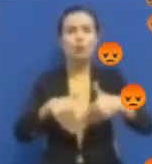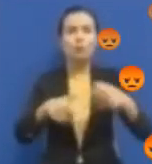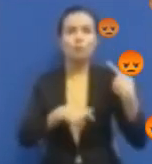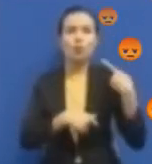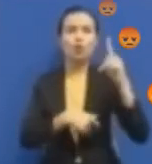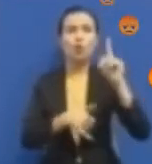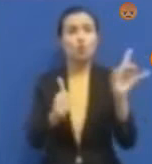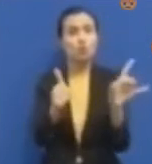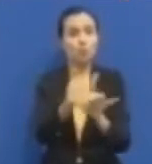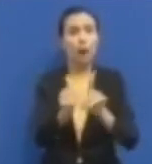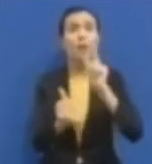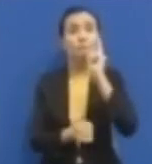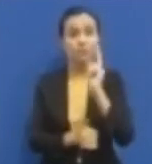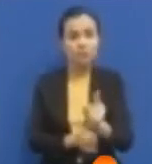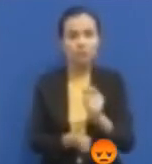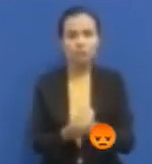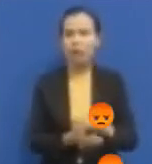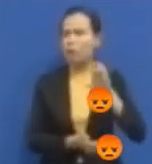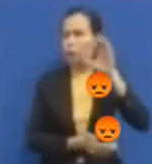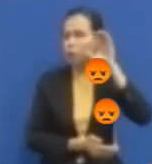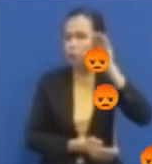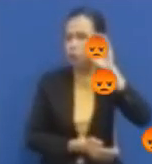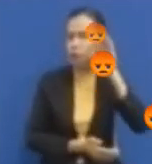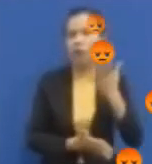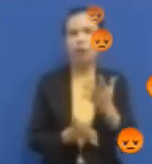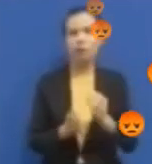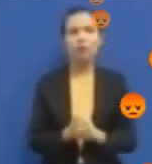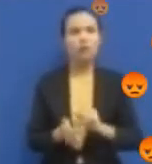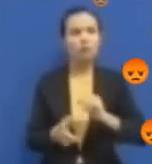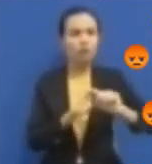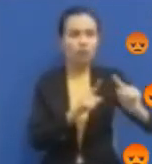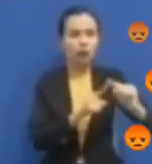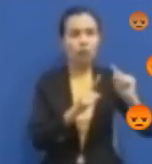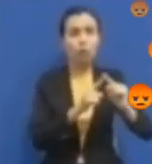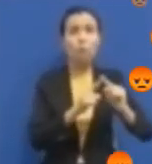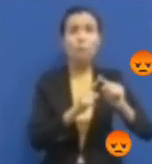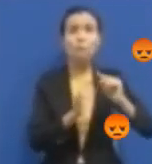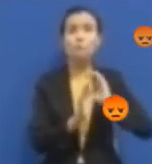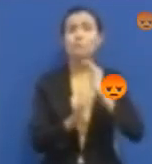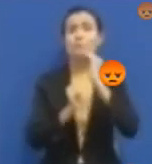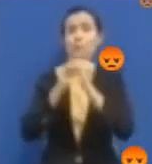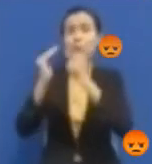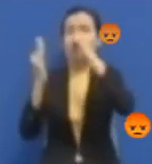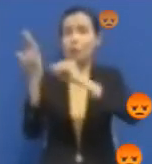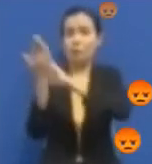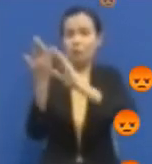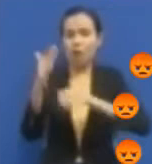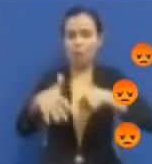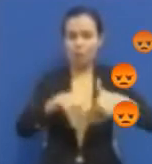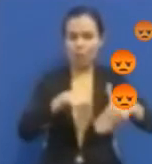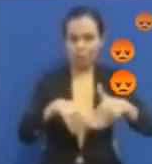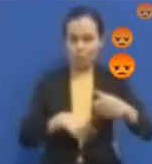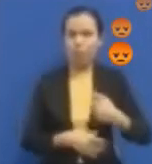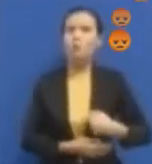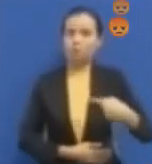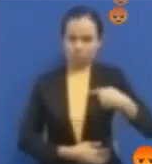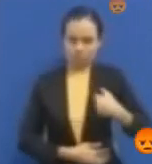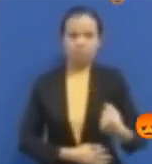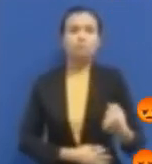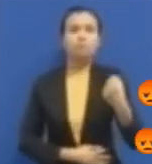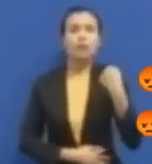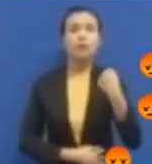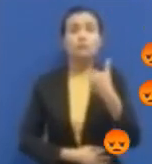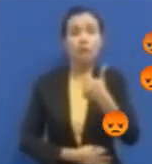น์จริงความเชื่อมั่นศรัทธาต่อการปฏิรูปของประเทศของประชาชนจะเกิดขึ้นเพราะฉะนั้นประชาชนจึงจำเป็น